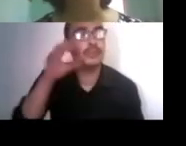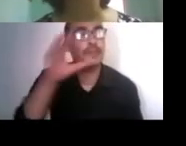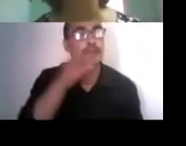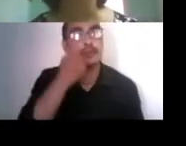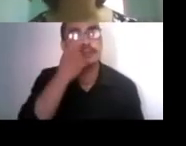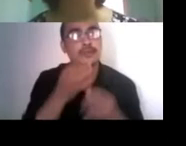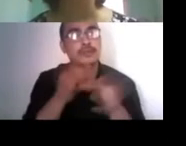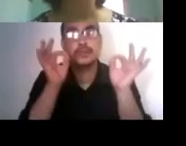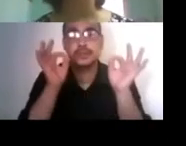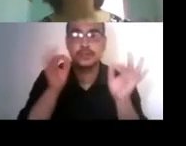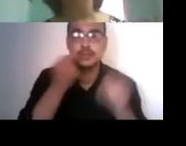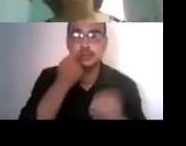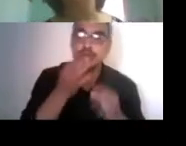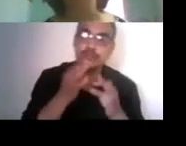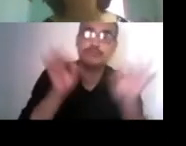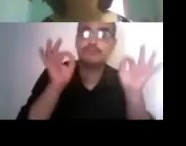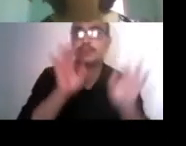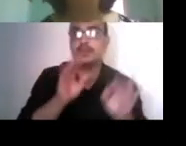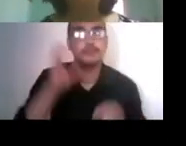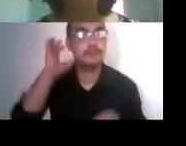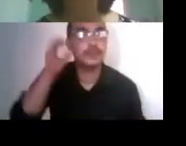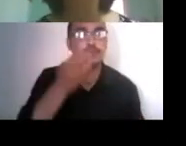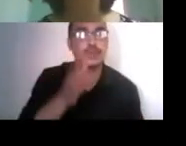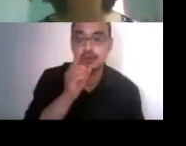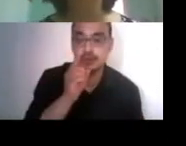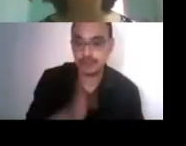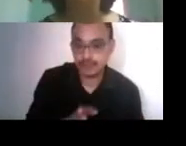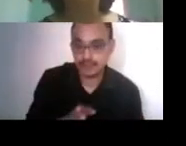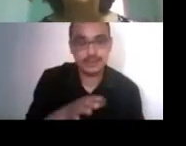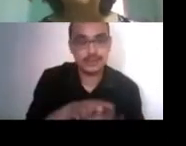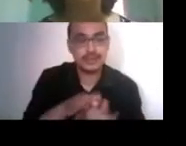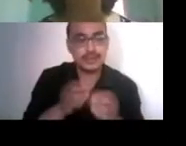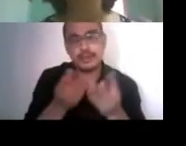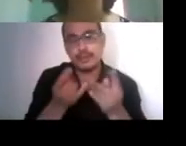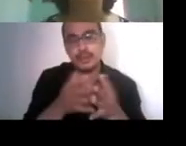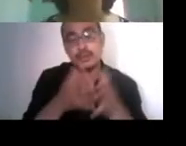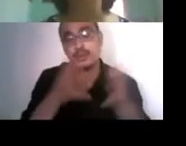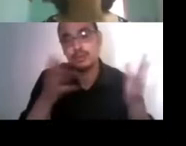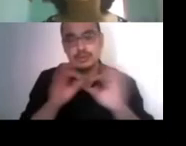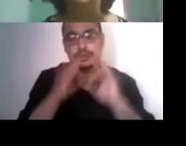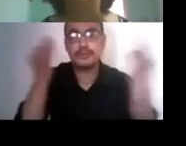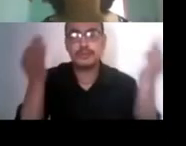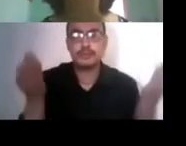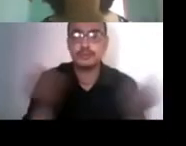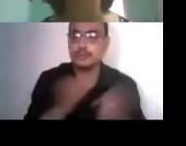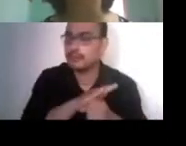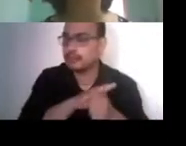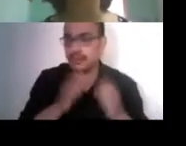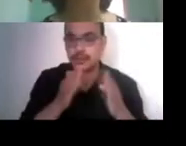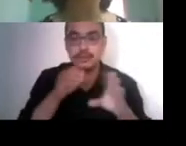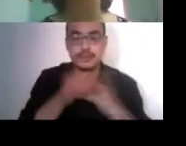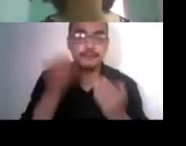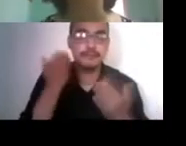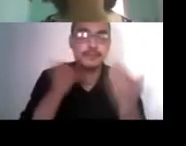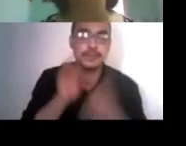अथवा पुरुष स्वतन्त्र छन्, विदेशमा हुँदैन भन्ने होइन, एकदमै ठुलो सङ्ख्यामा संसारैभरि घरेलु हिंसा छ। तर यसलाई